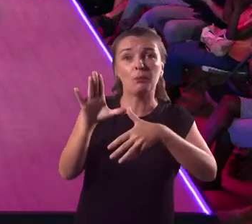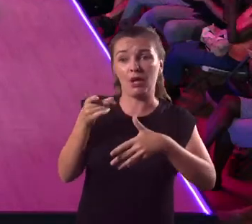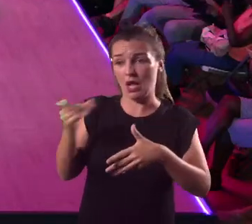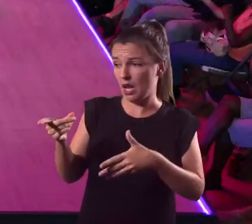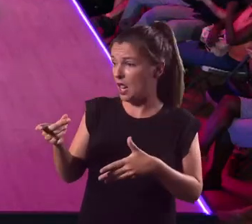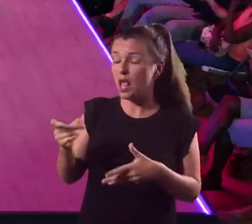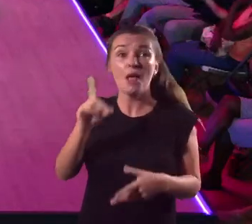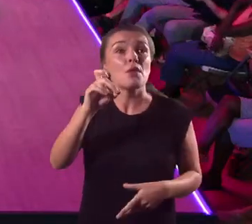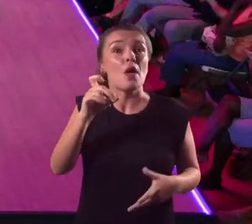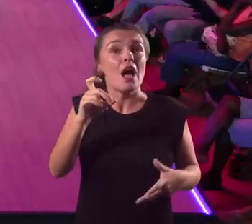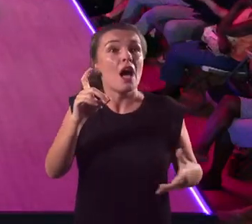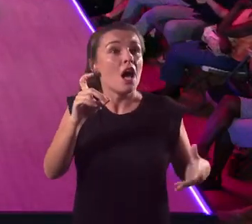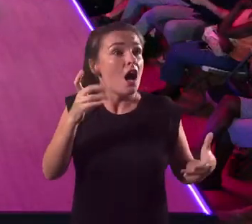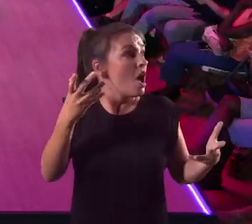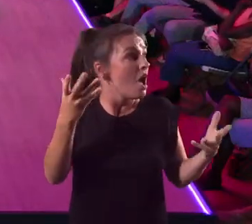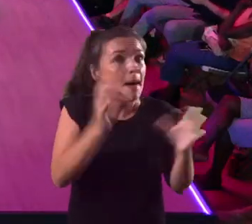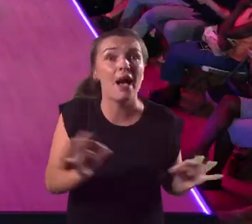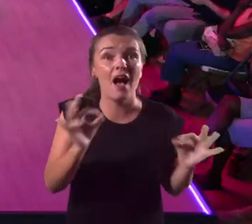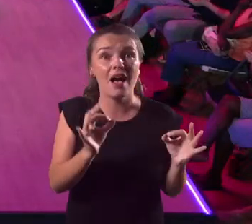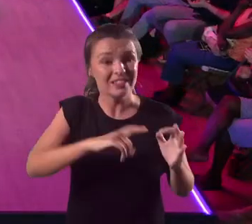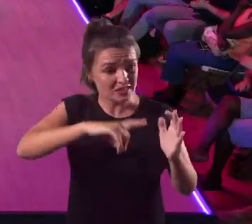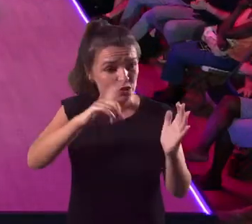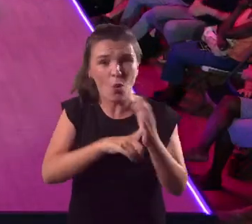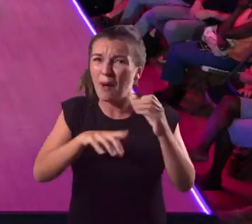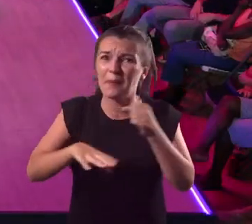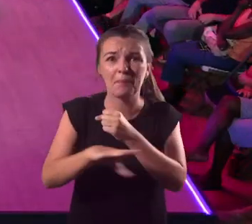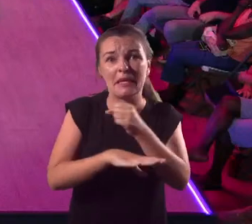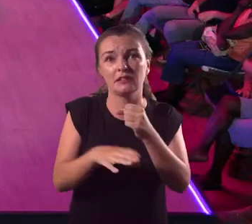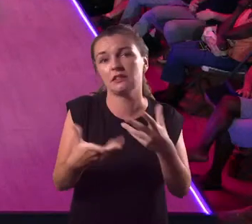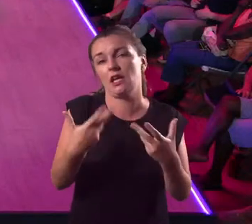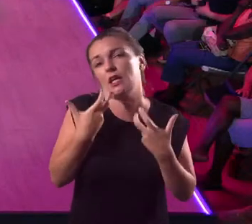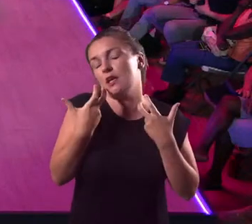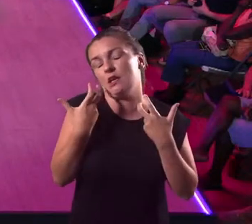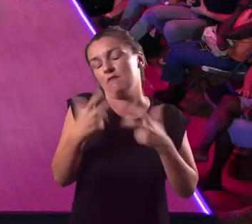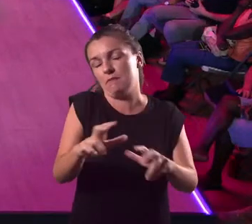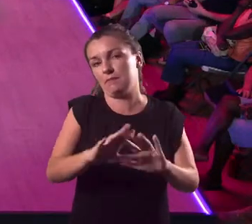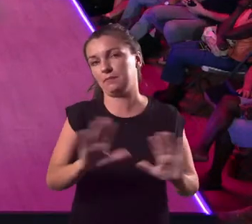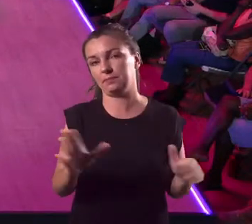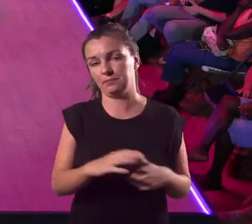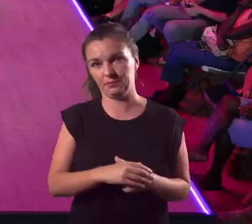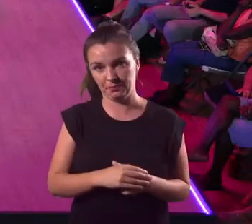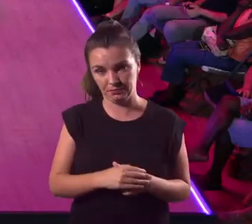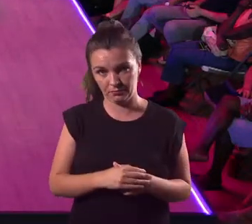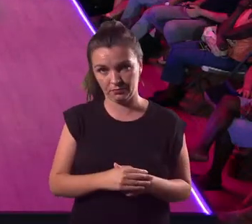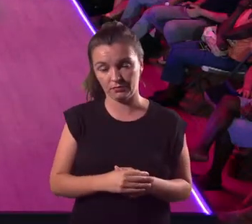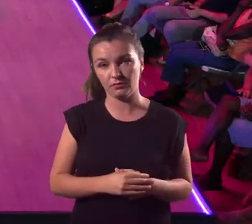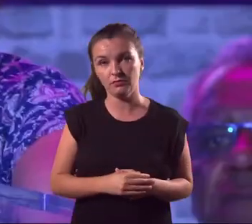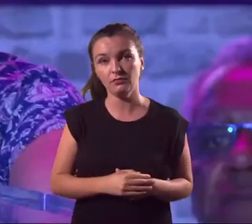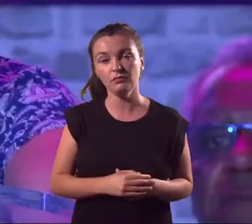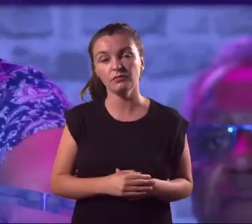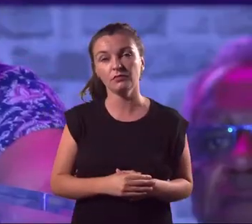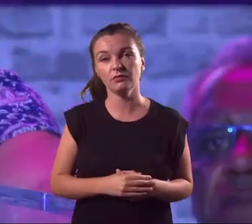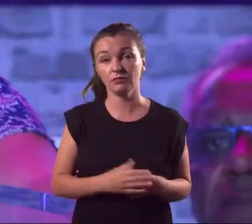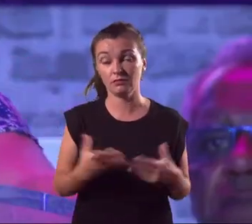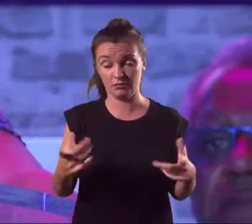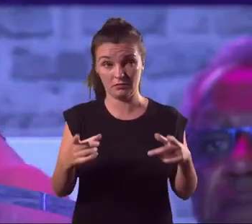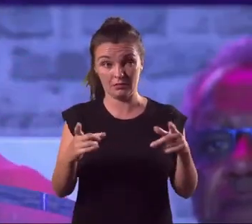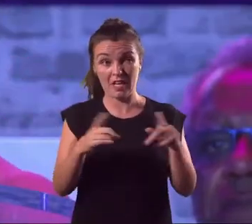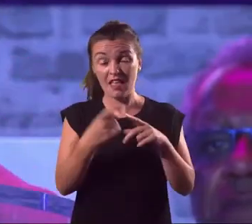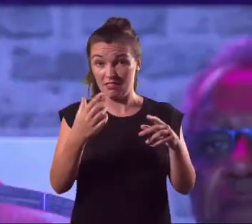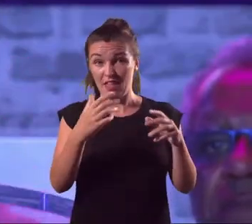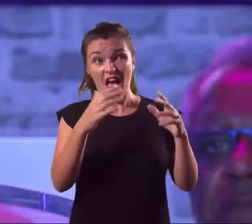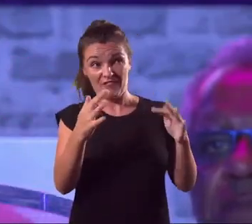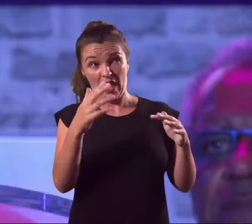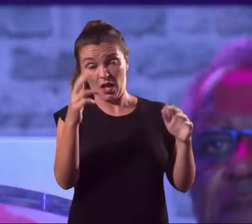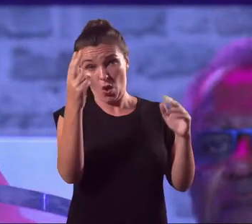aussi fondamental que le droit à l'eau. Et je veux dire que nous agissons aussi au niveau européen